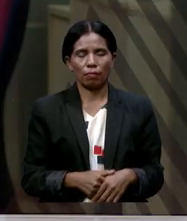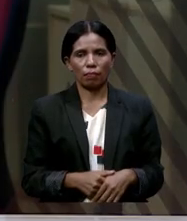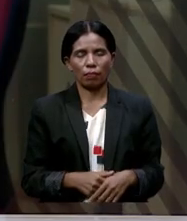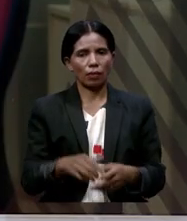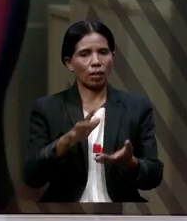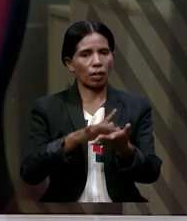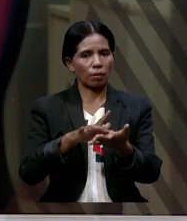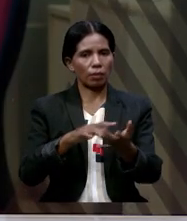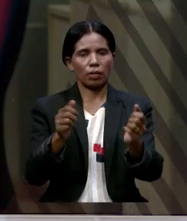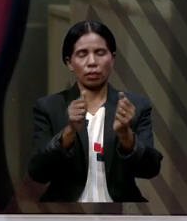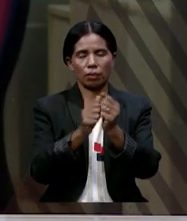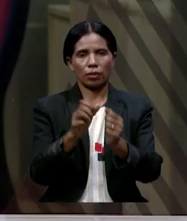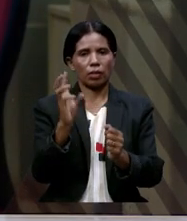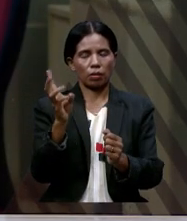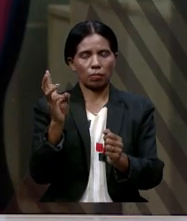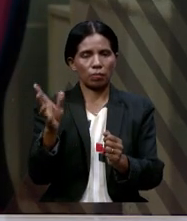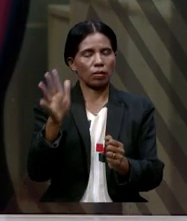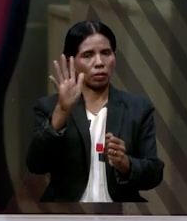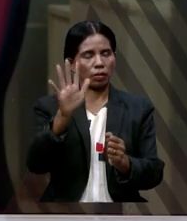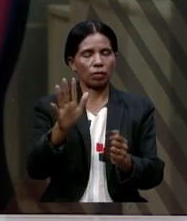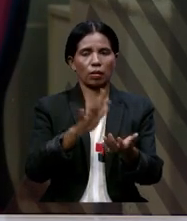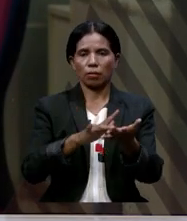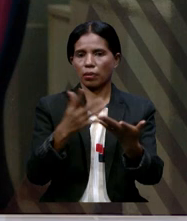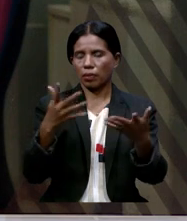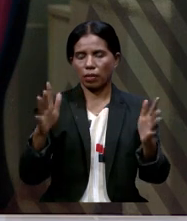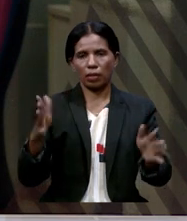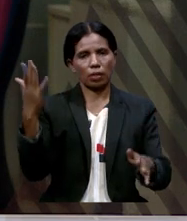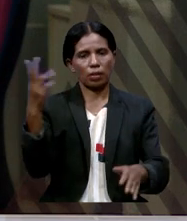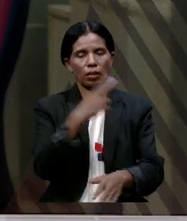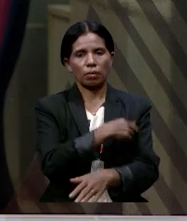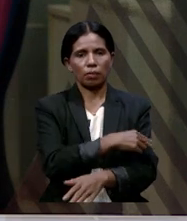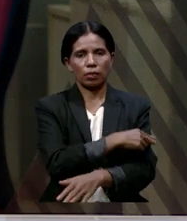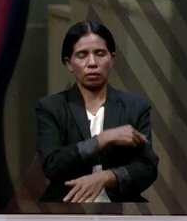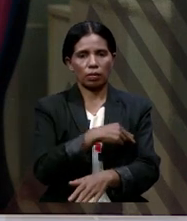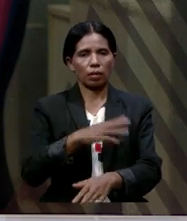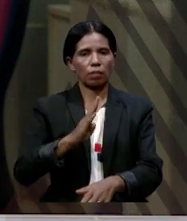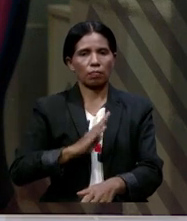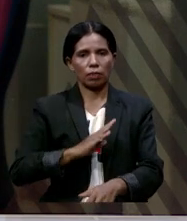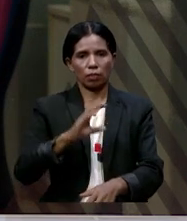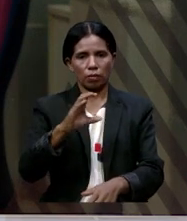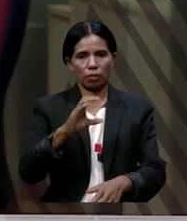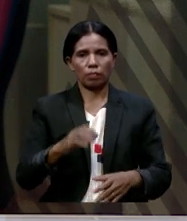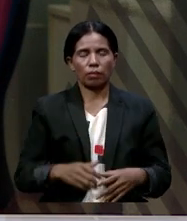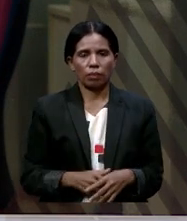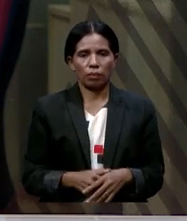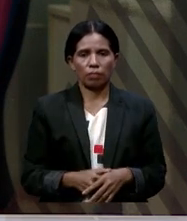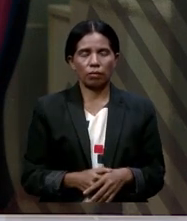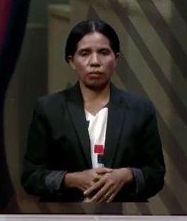Ay moro ka mo tuk item ng nulo res ng lima mag stock mamuk i Hospital Regional Baucau.